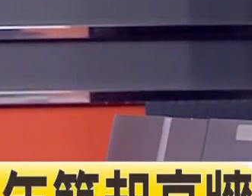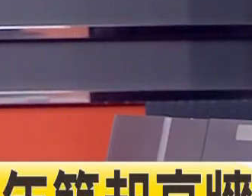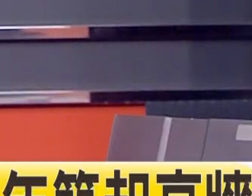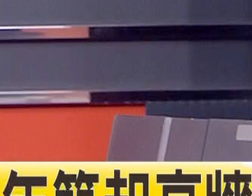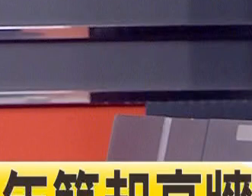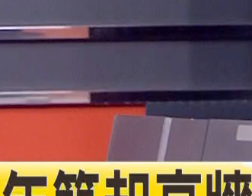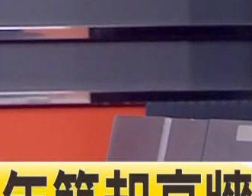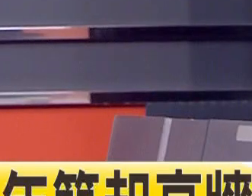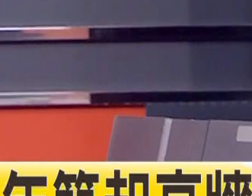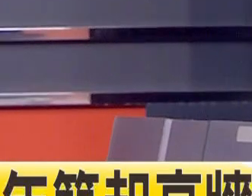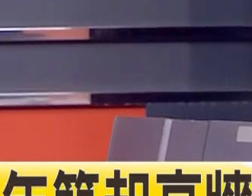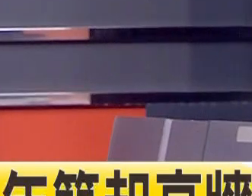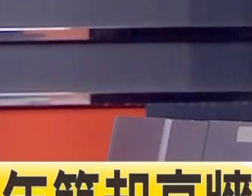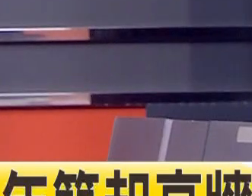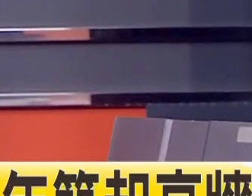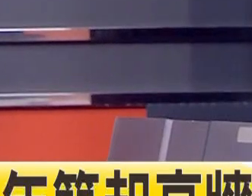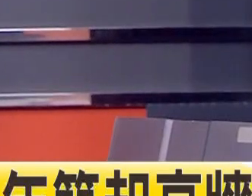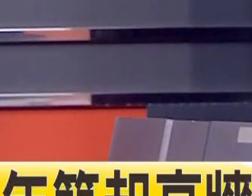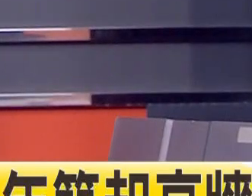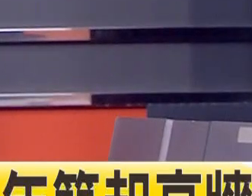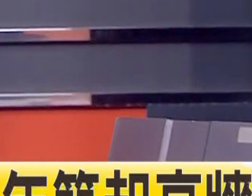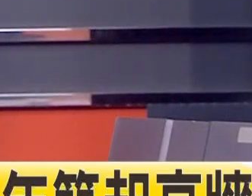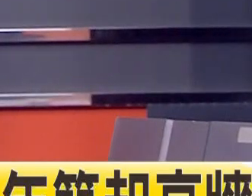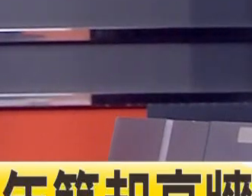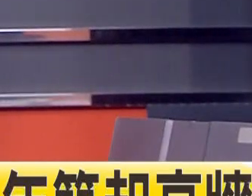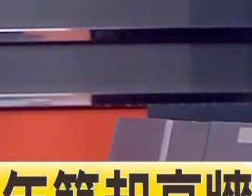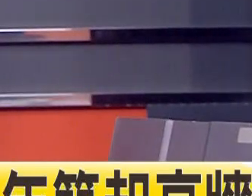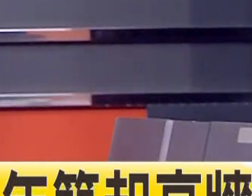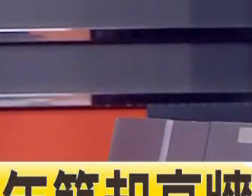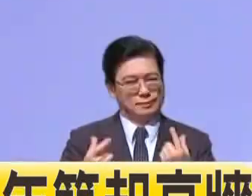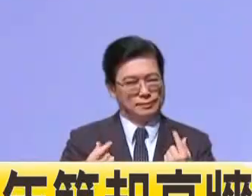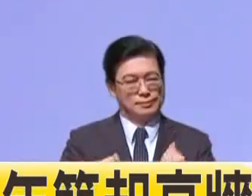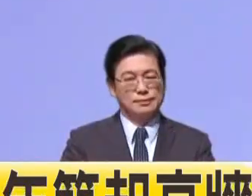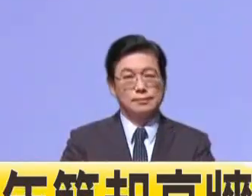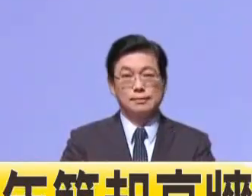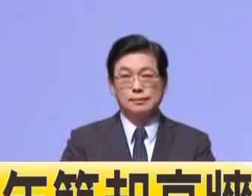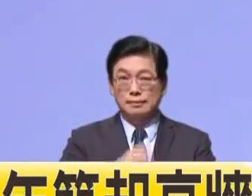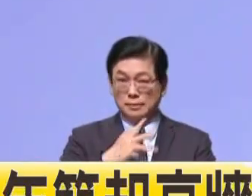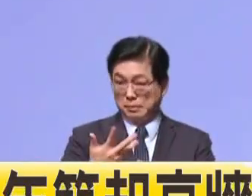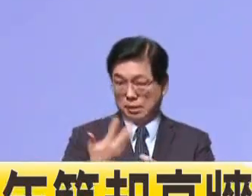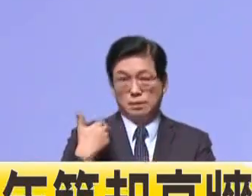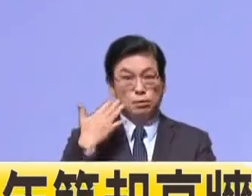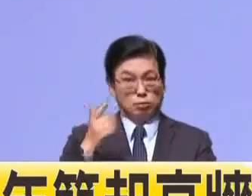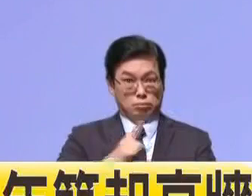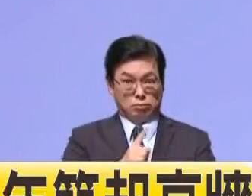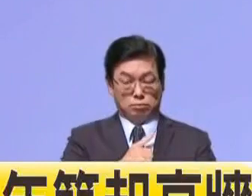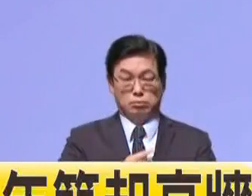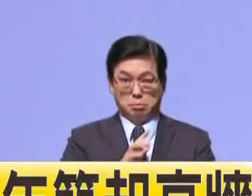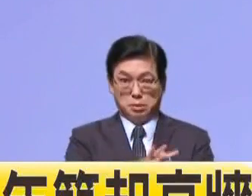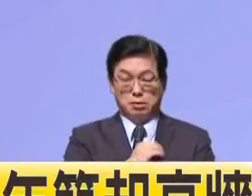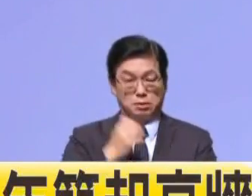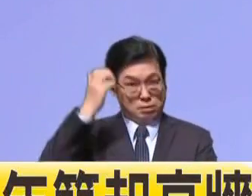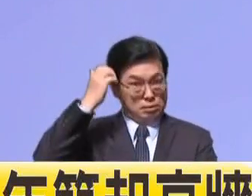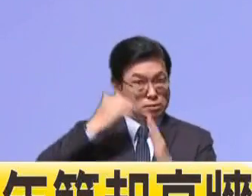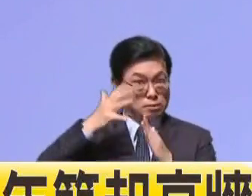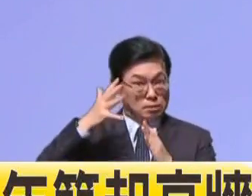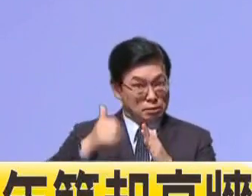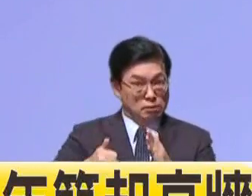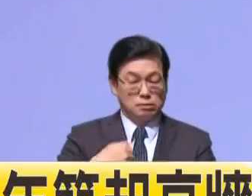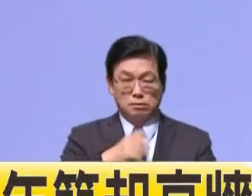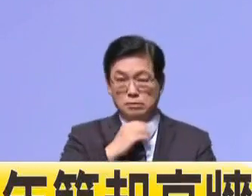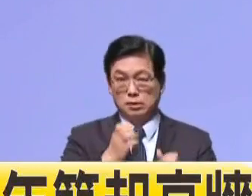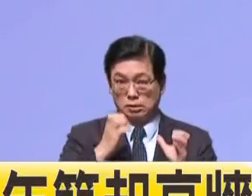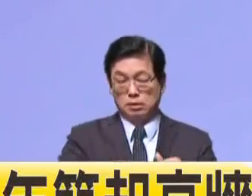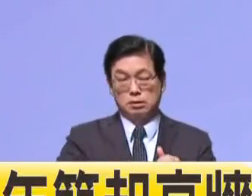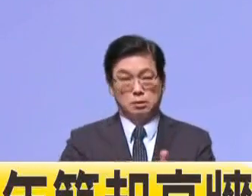去，自己又筑起了一道墙。他到底在现场是怎么说的？我们看一段画面。 八年前，当我全心全意为柯文哲市长成立